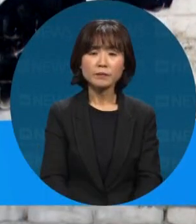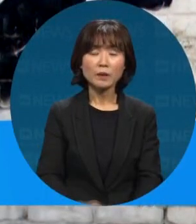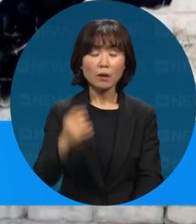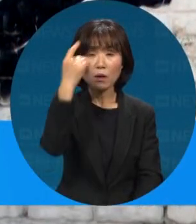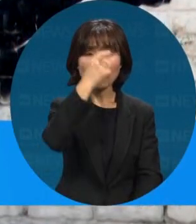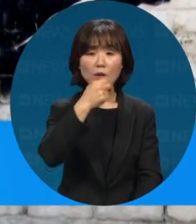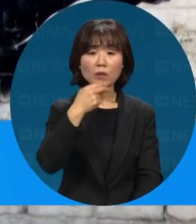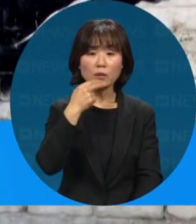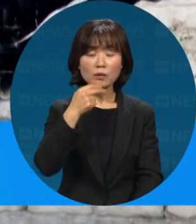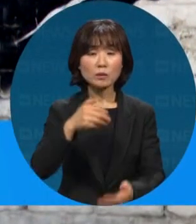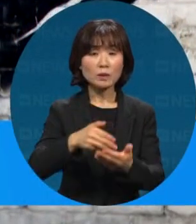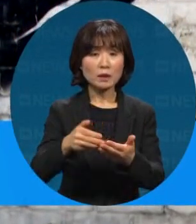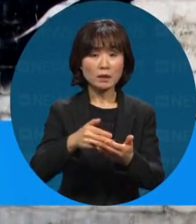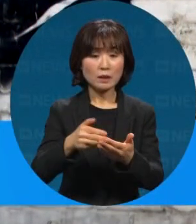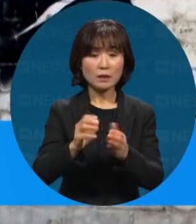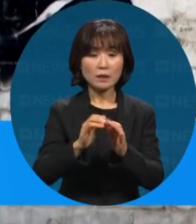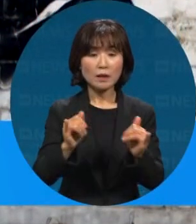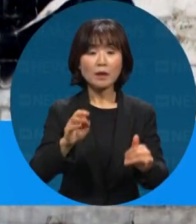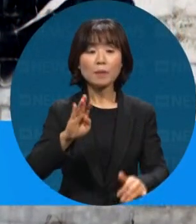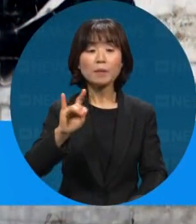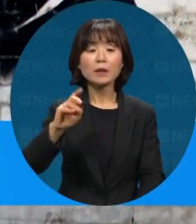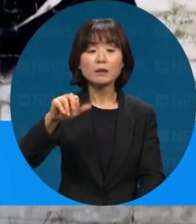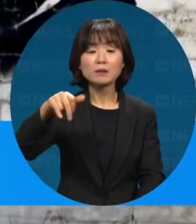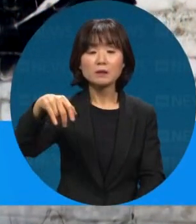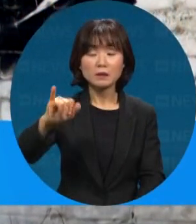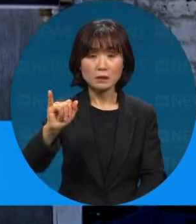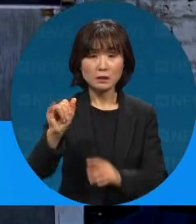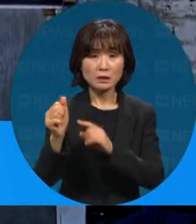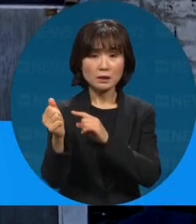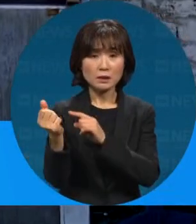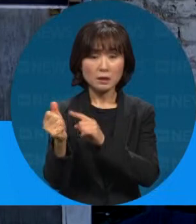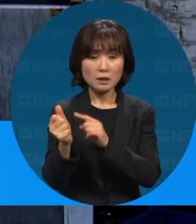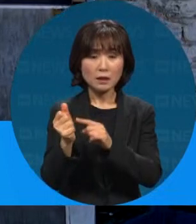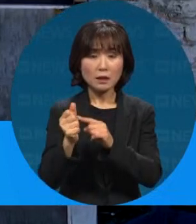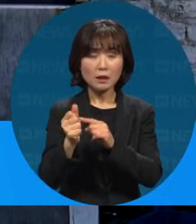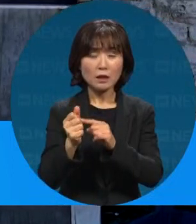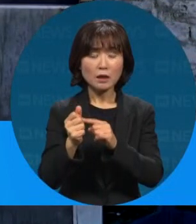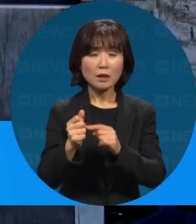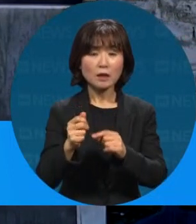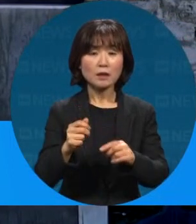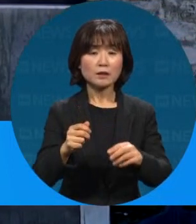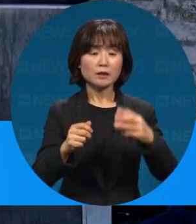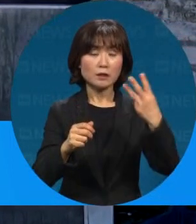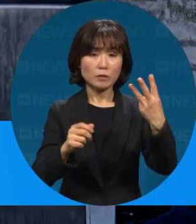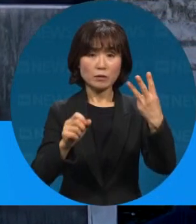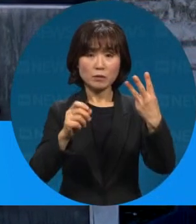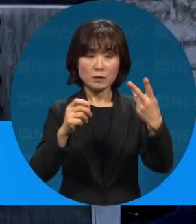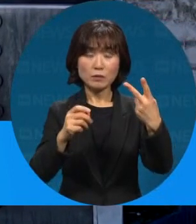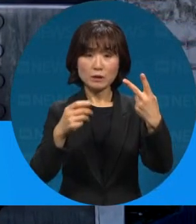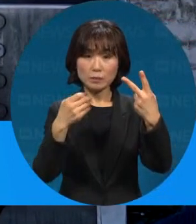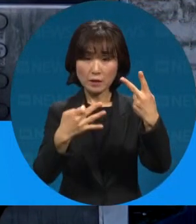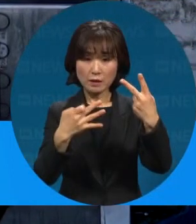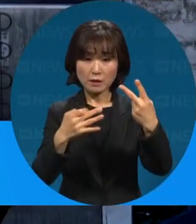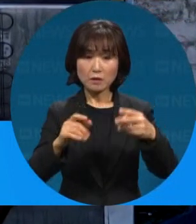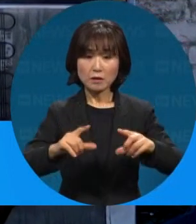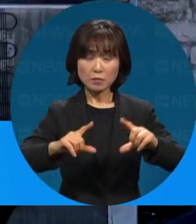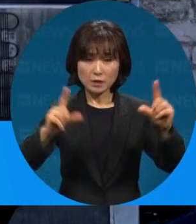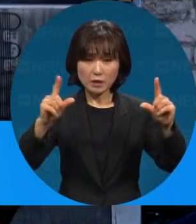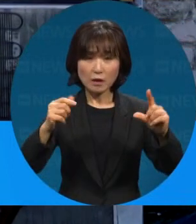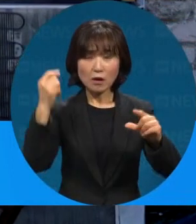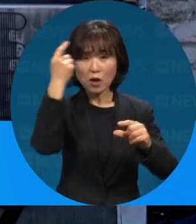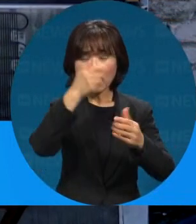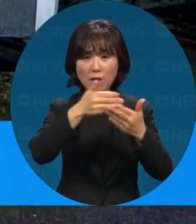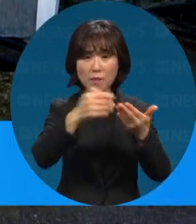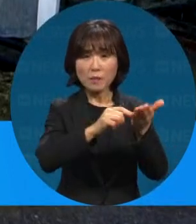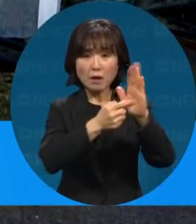얼굴 없는 화가 뱅크시가 밸런타인데이를 맞아 영국의 한 마을에 그린 벽화를 공개했습니다. 이번 작품은 한쪽 눈이 붓고